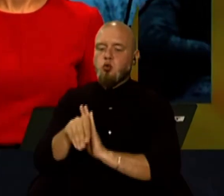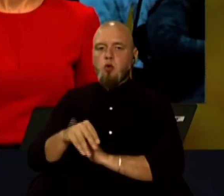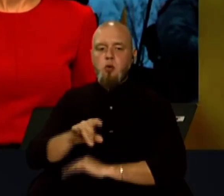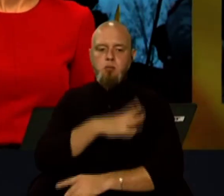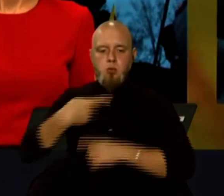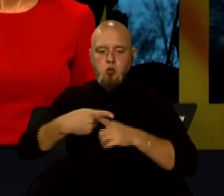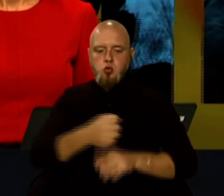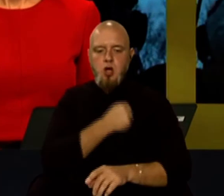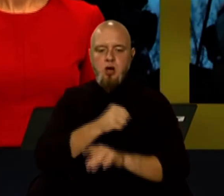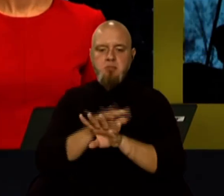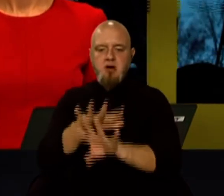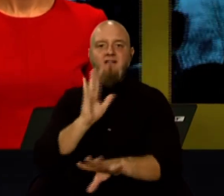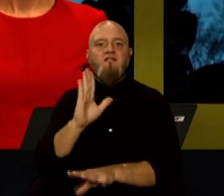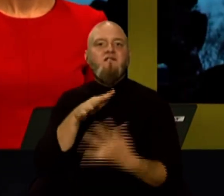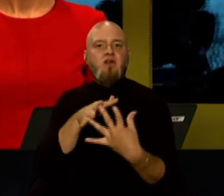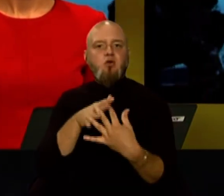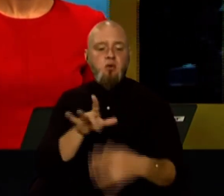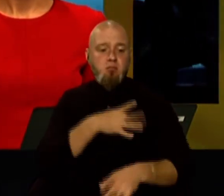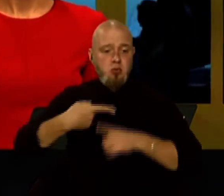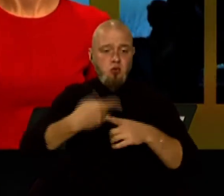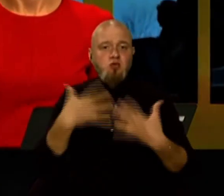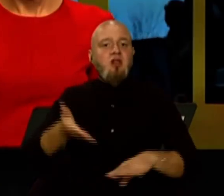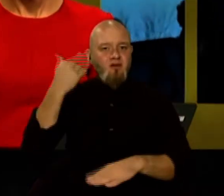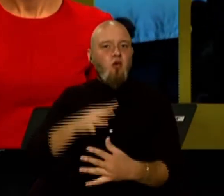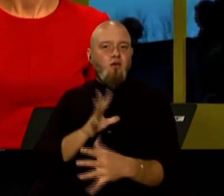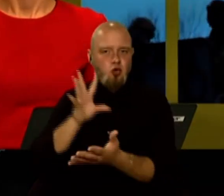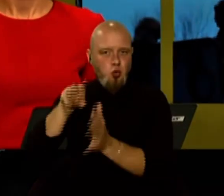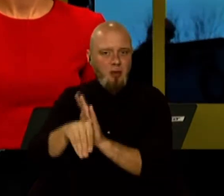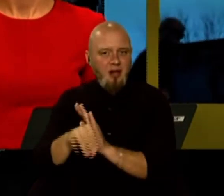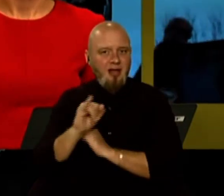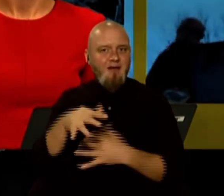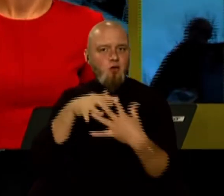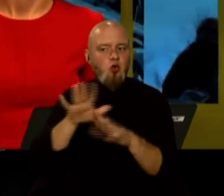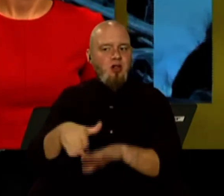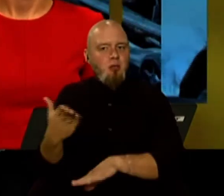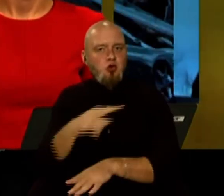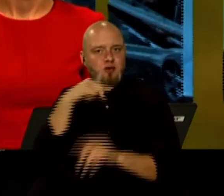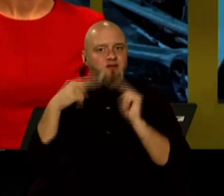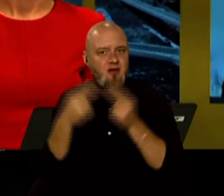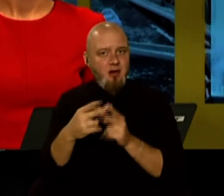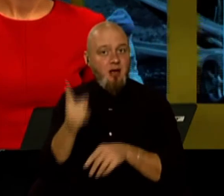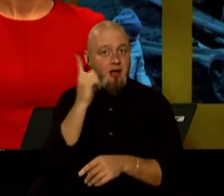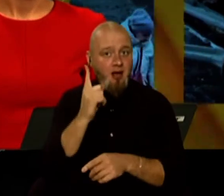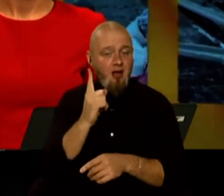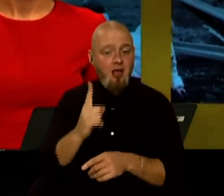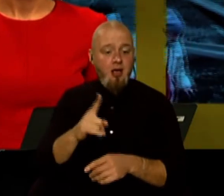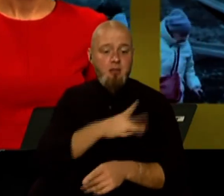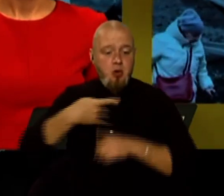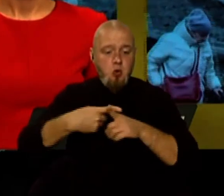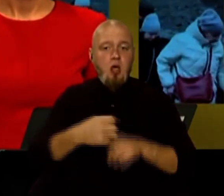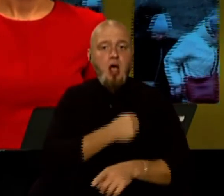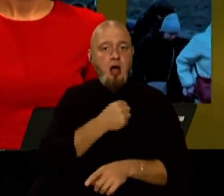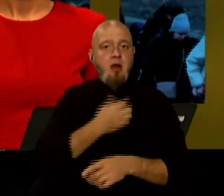армії в війну. Білорусь то вже давно вступила і воює на боці Російської Федерації. А от білоруська армія поки ще